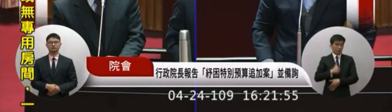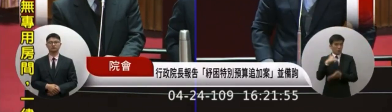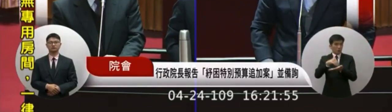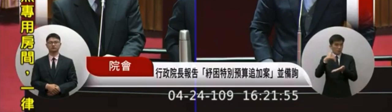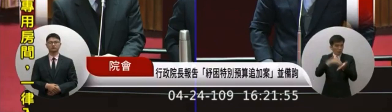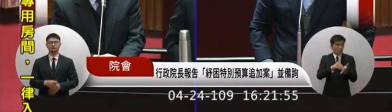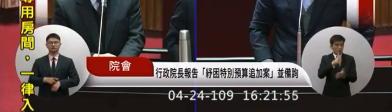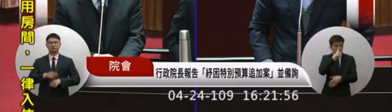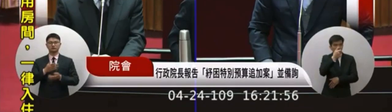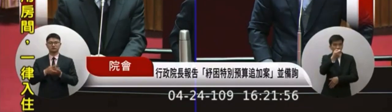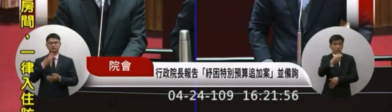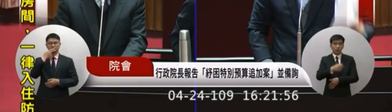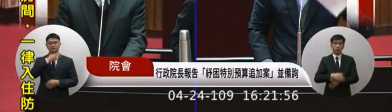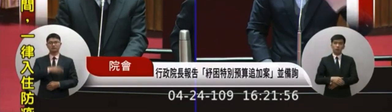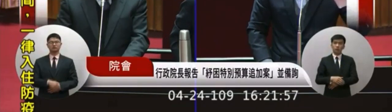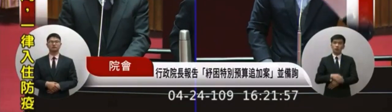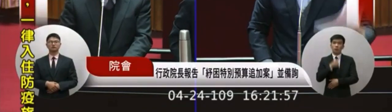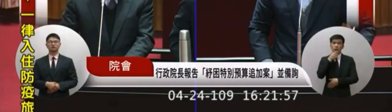付。